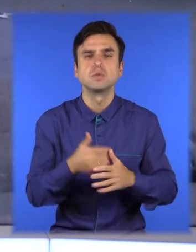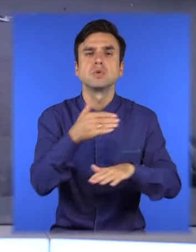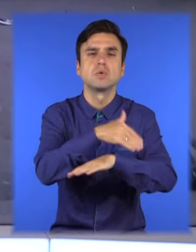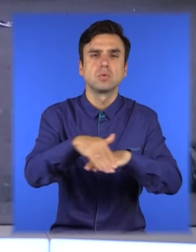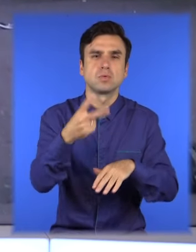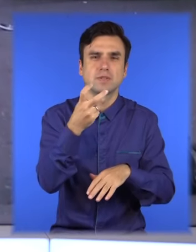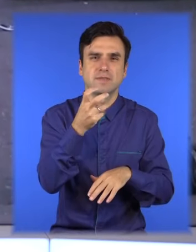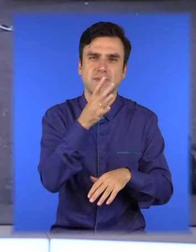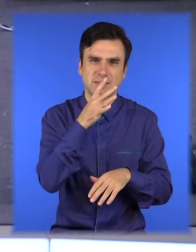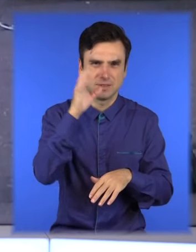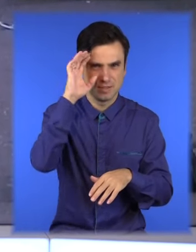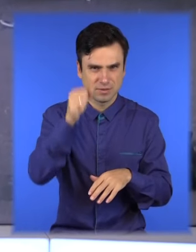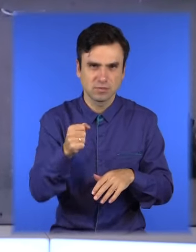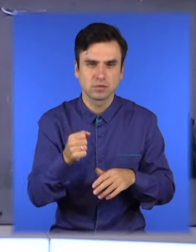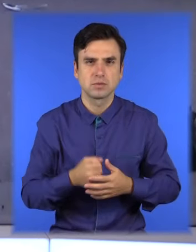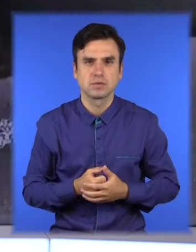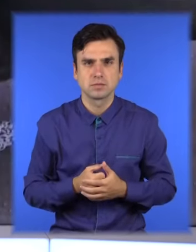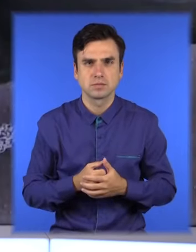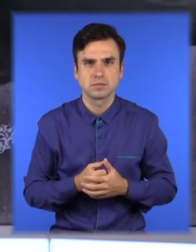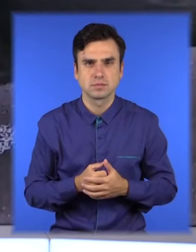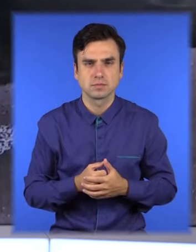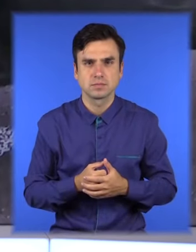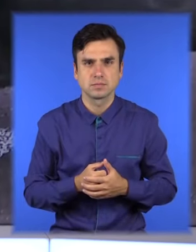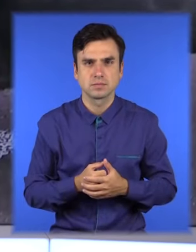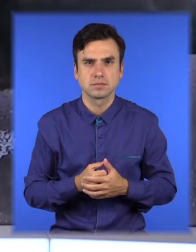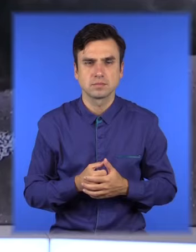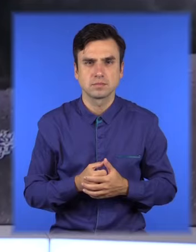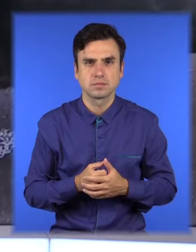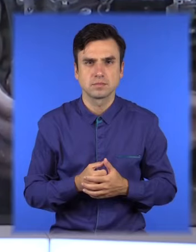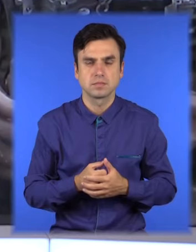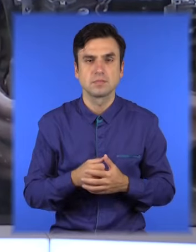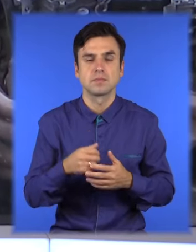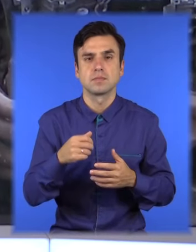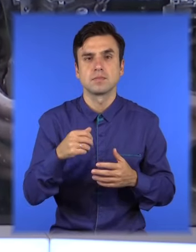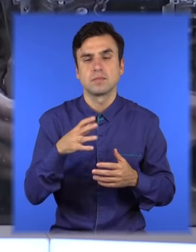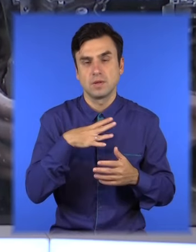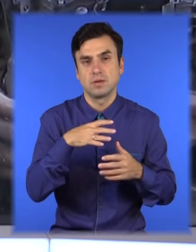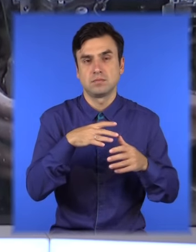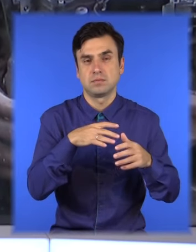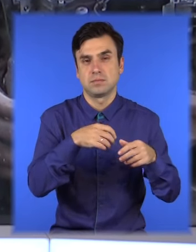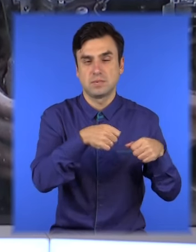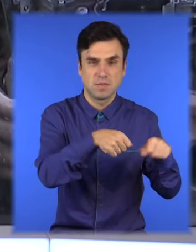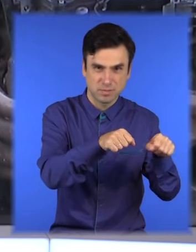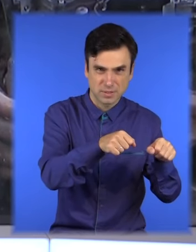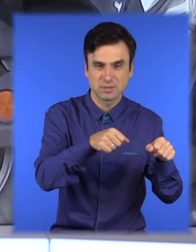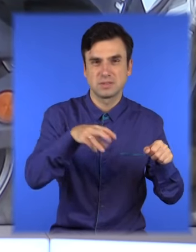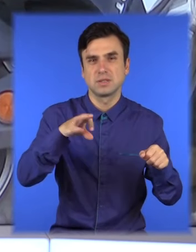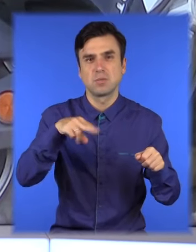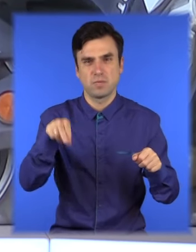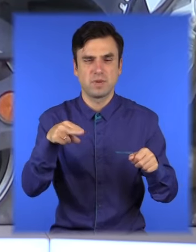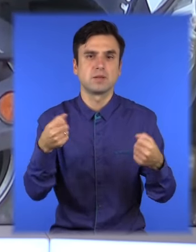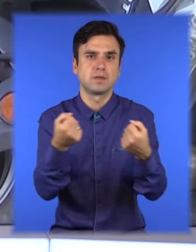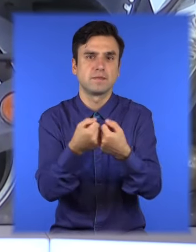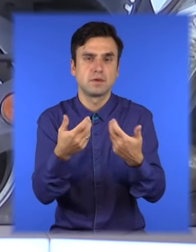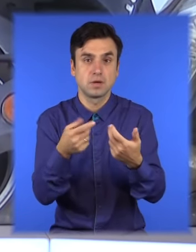проїжджій частині вздовж 200-річчя Кривого Рогу, що у Саксаганському районі, не розминулися два двоколісних. На місце